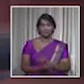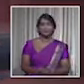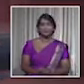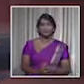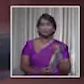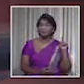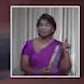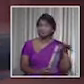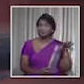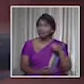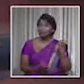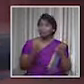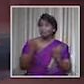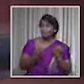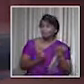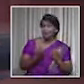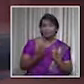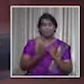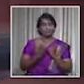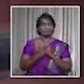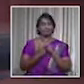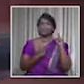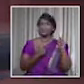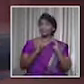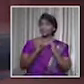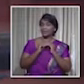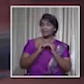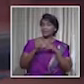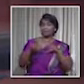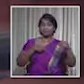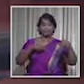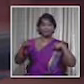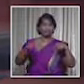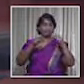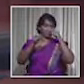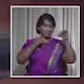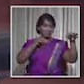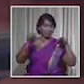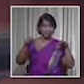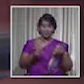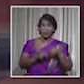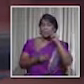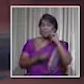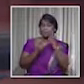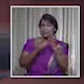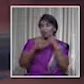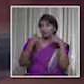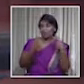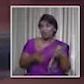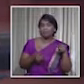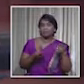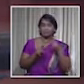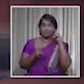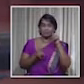ओहु पावित्य कनलद वाहन प्रमाणगेन ओहुगे निवसे दिग पलल महाजनयगे धने विनाश करन आकार